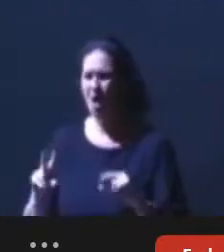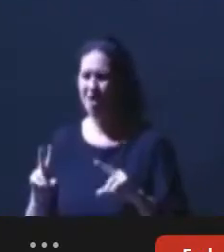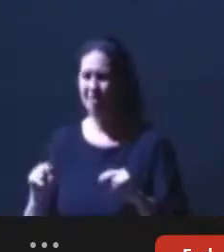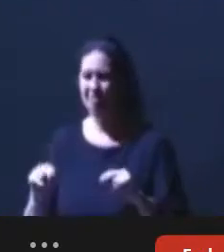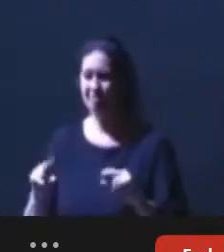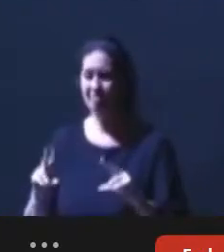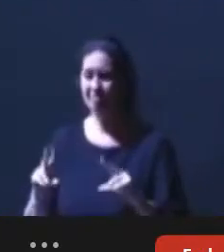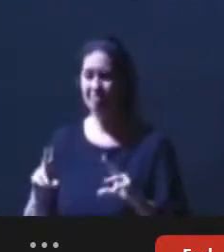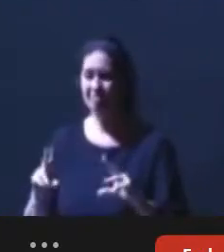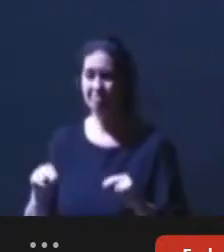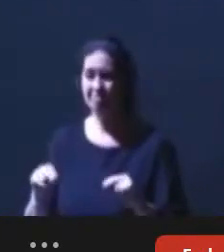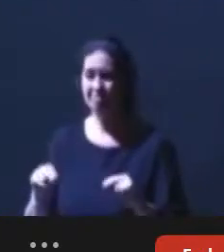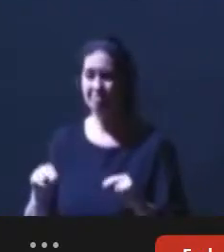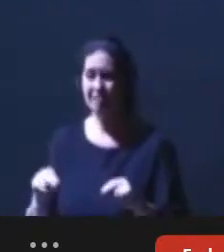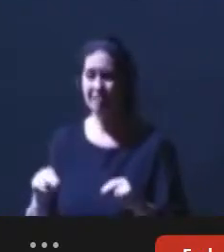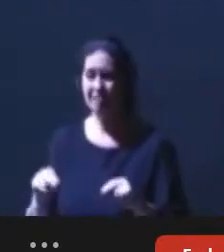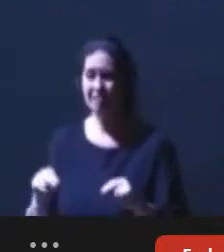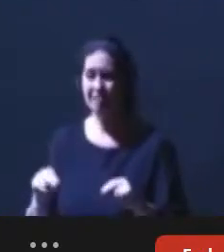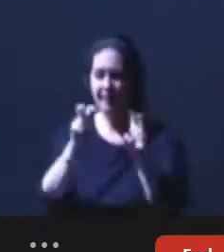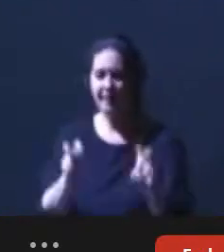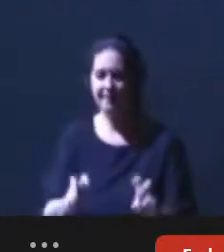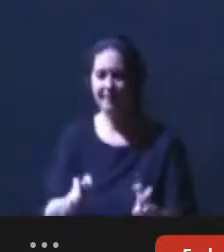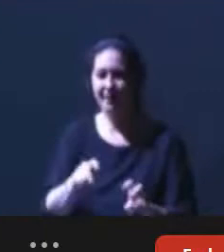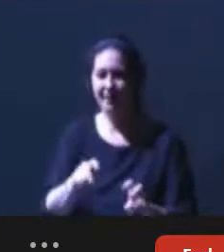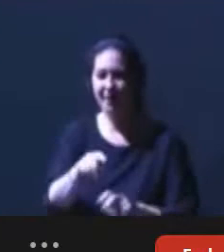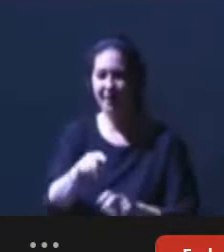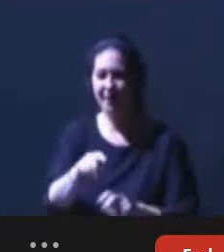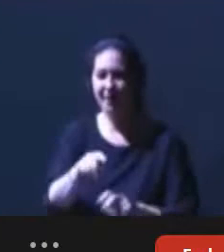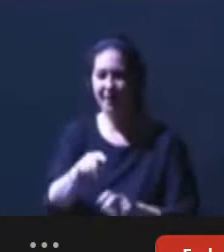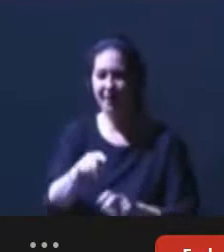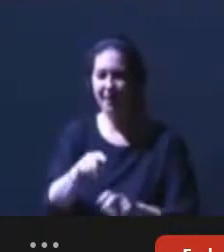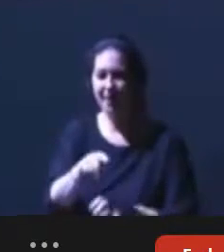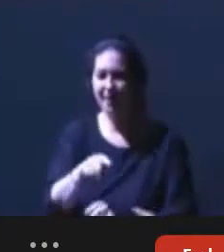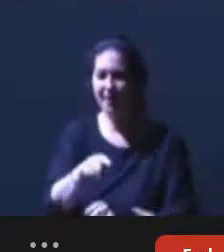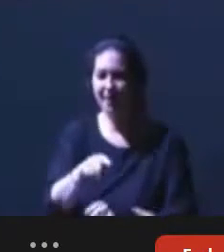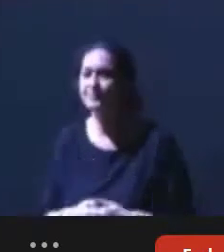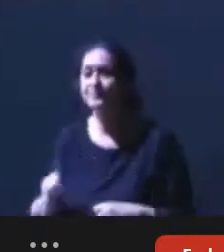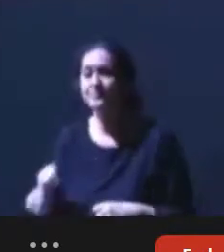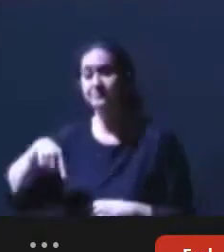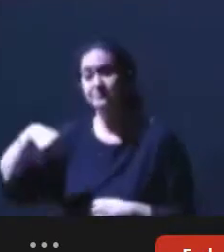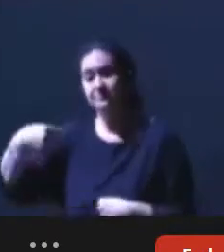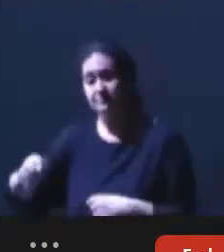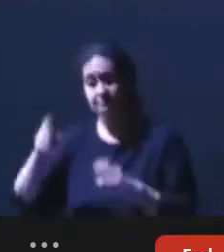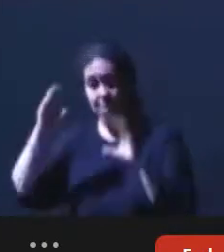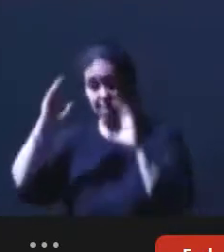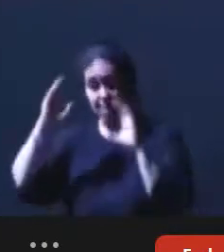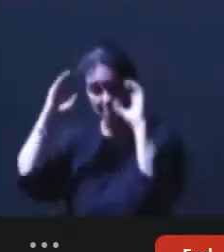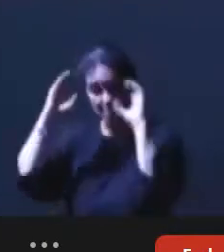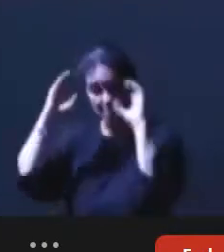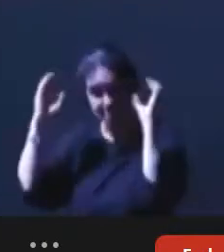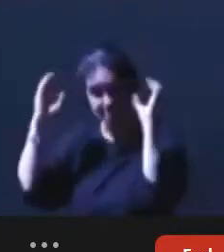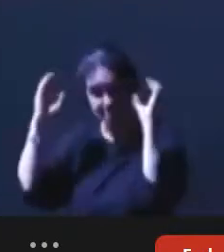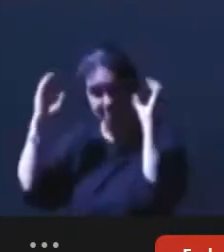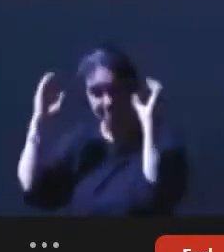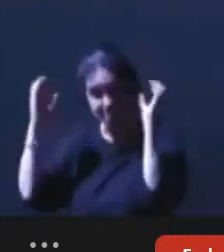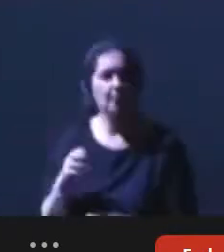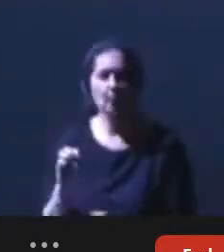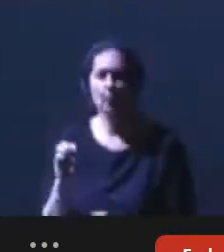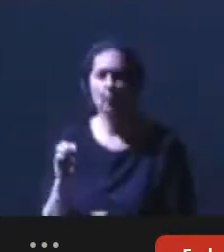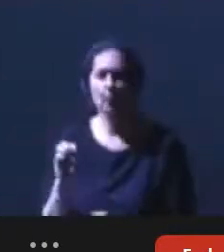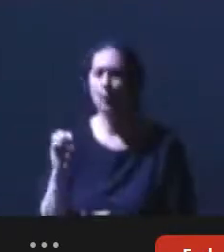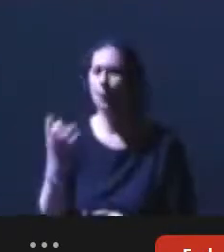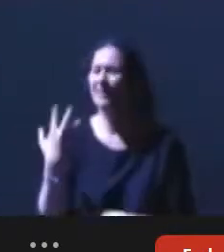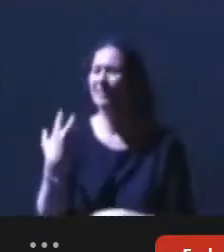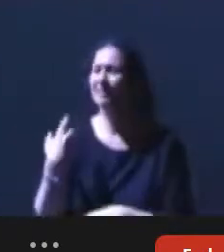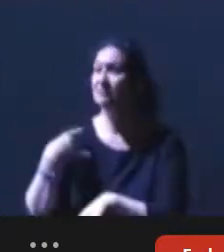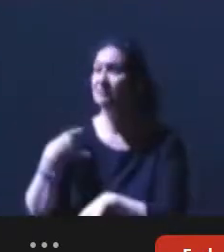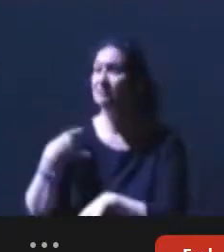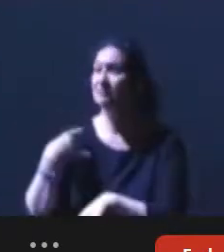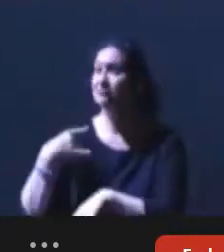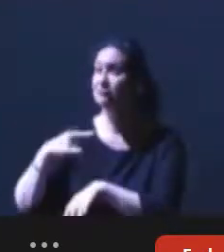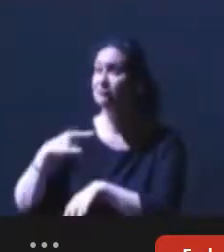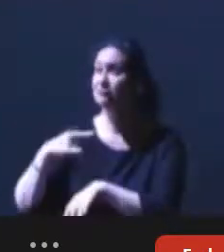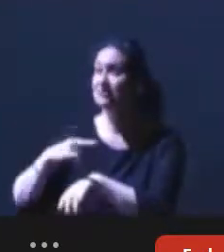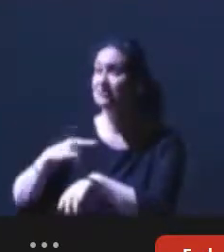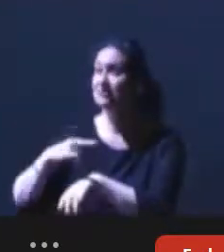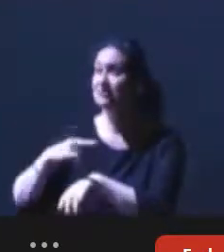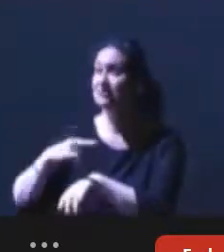Thế nên chúng tôi đã đưa ra cái thông tin là 10 năm của học viện năm nay. Thế thì cái hồi đấy